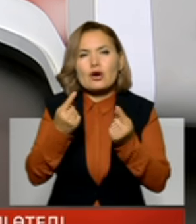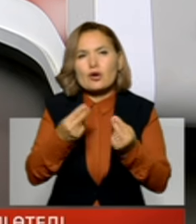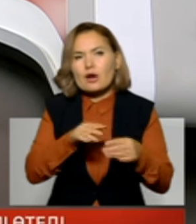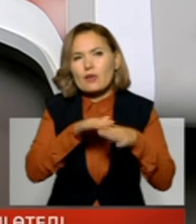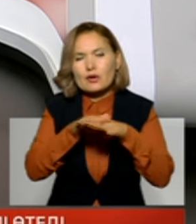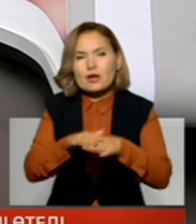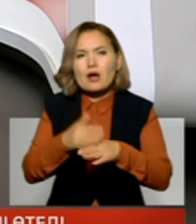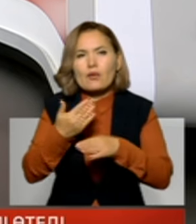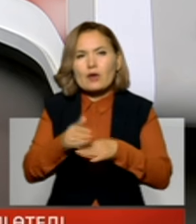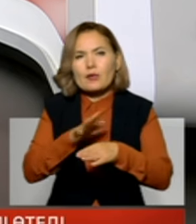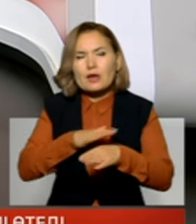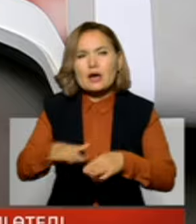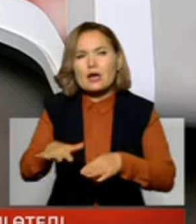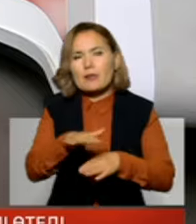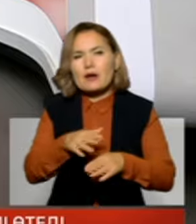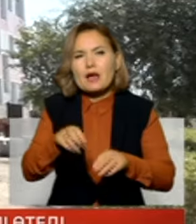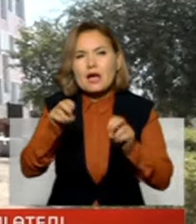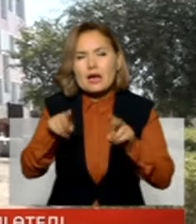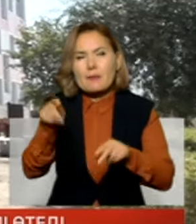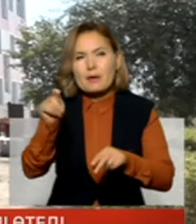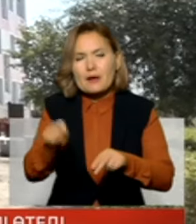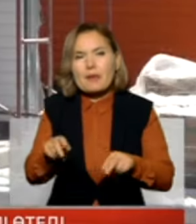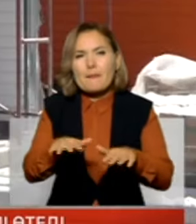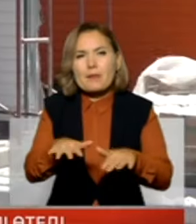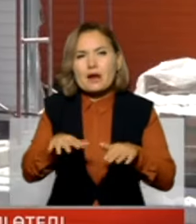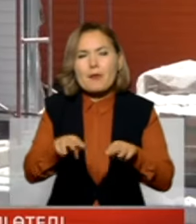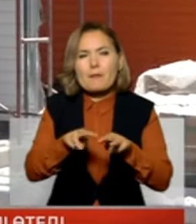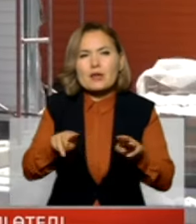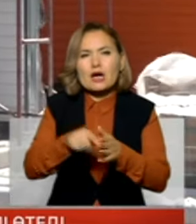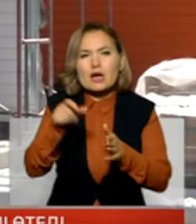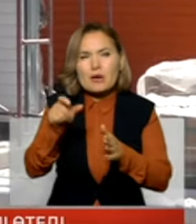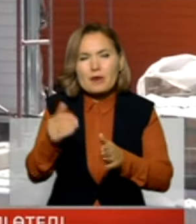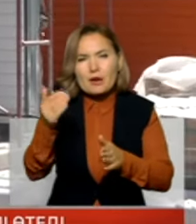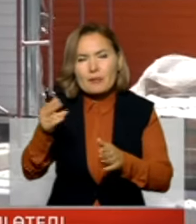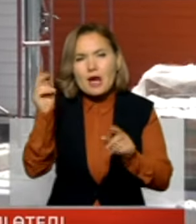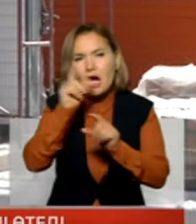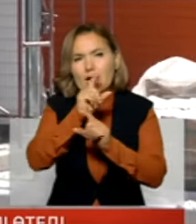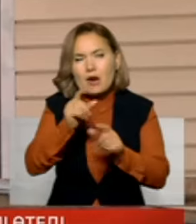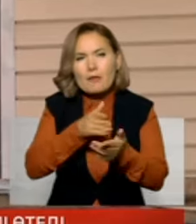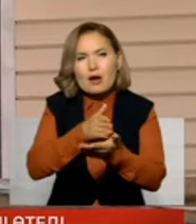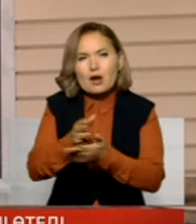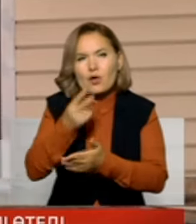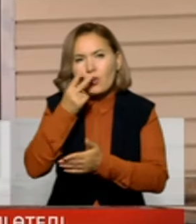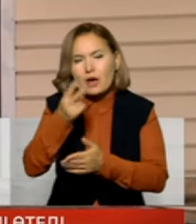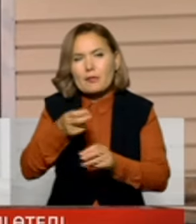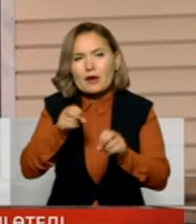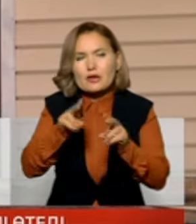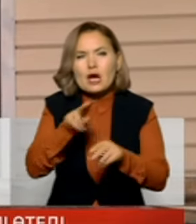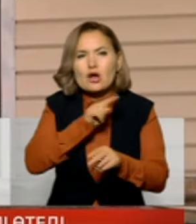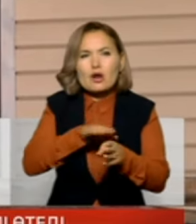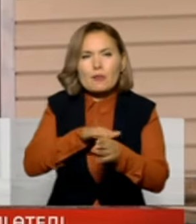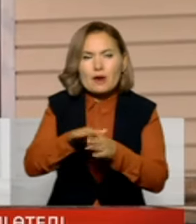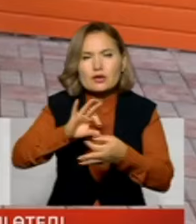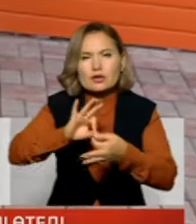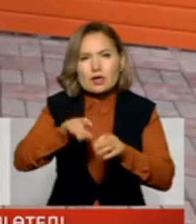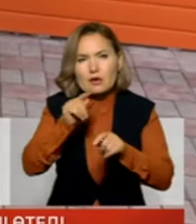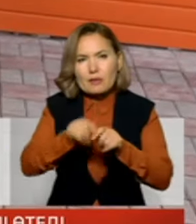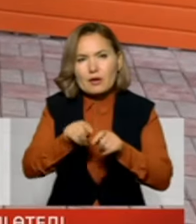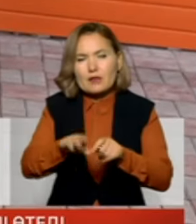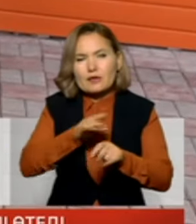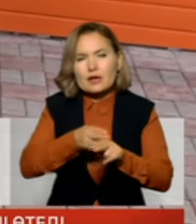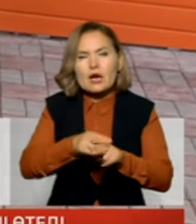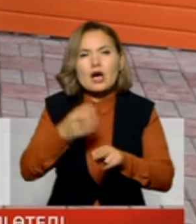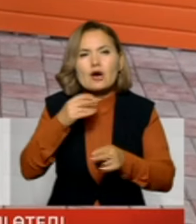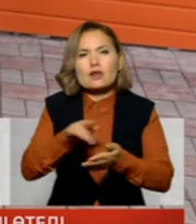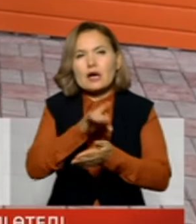қаржы бөлінген. Өңірге іссапармен келген парламент мәжілісінің депутаттары білім ошақтарын аралап, атқарылып жатқан жұмыстарды көрді.